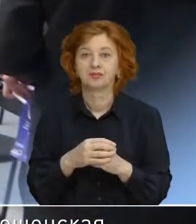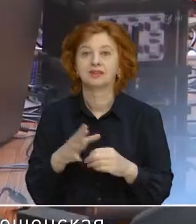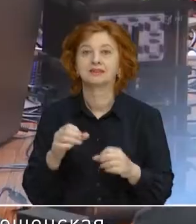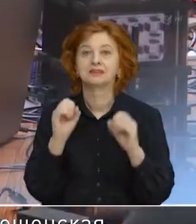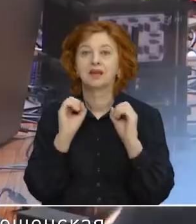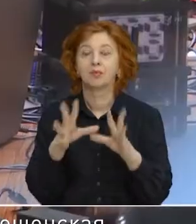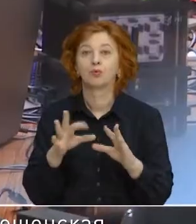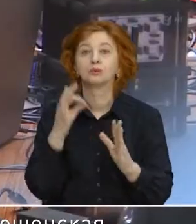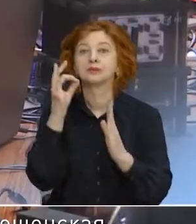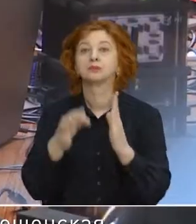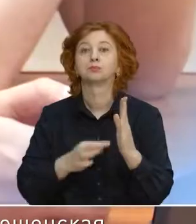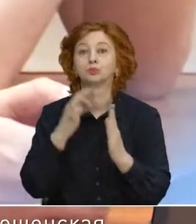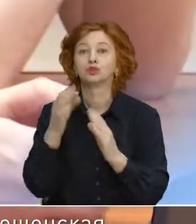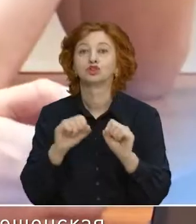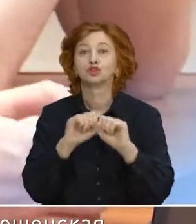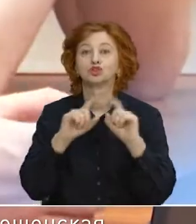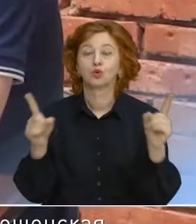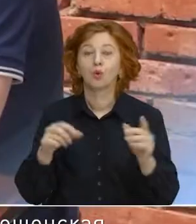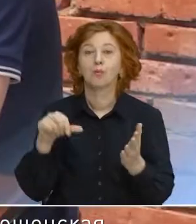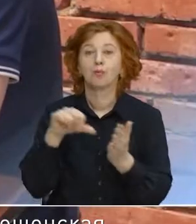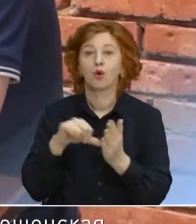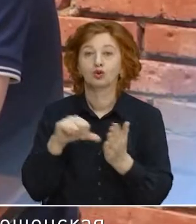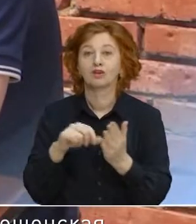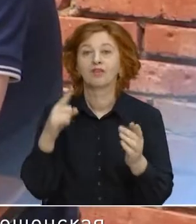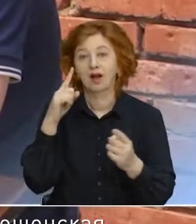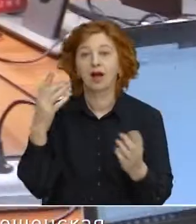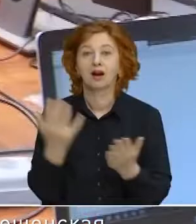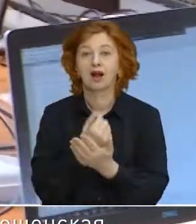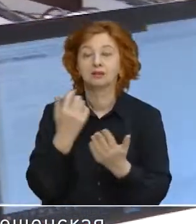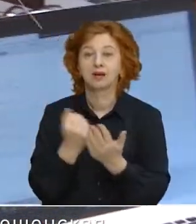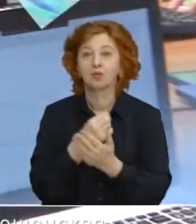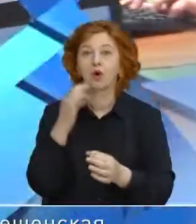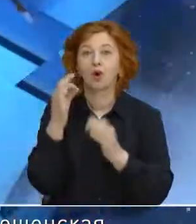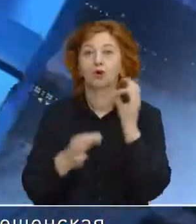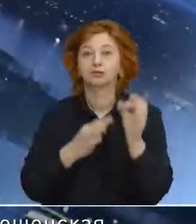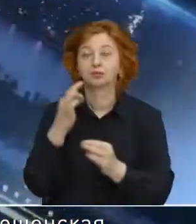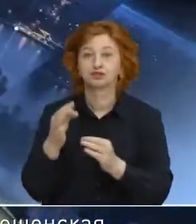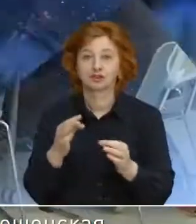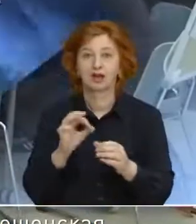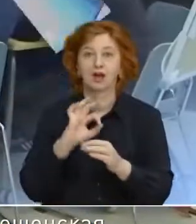Запустят спутник на орбиту. Донские школьники поучаствуют в разработках космического аппарата.